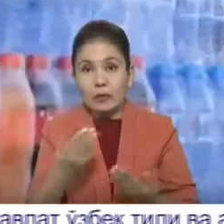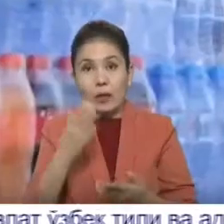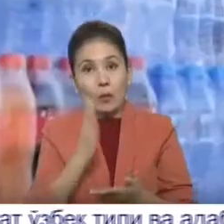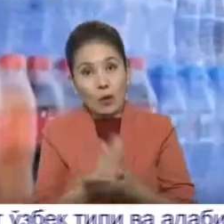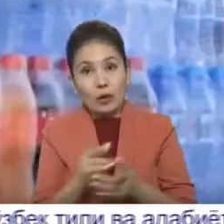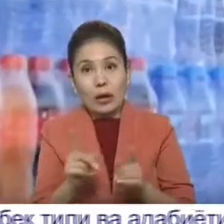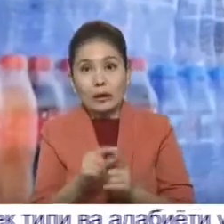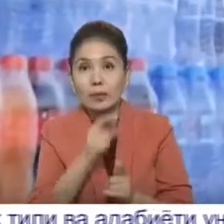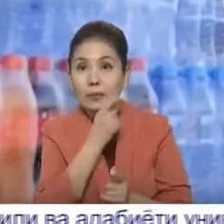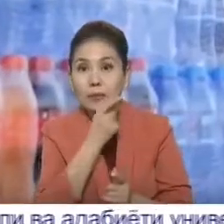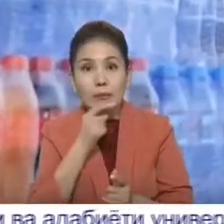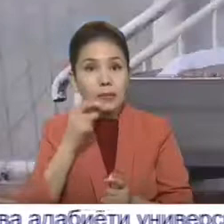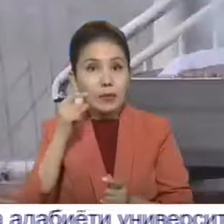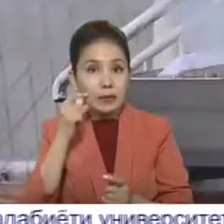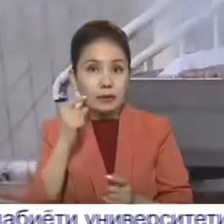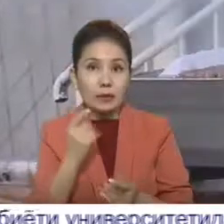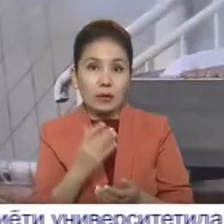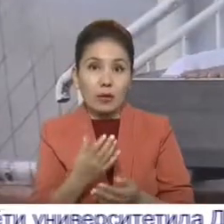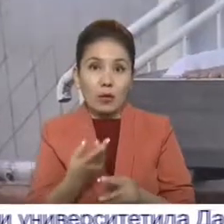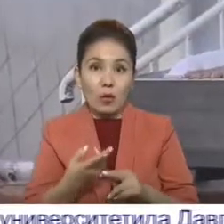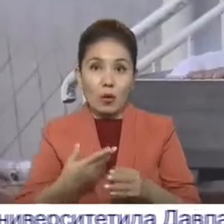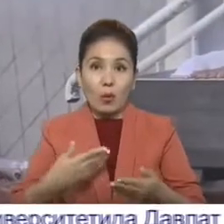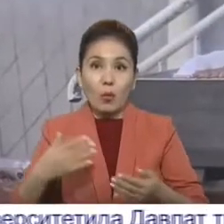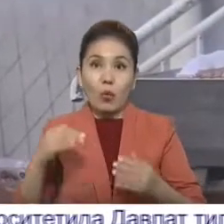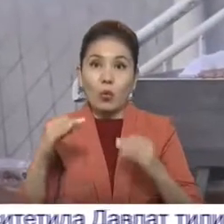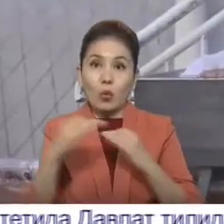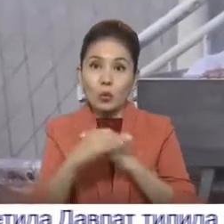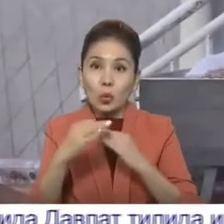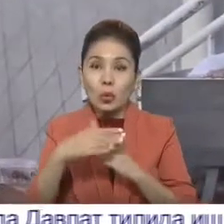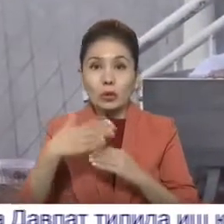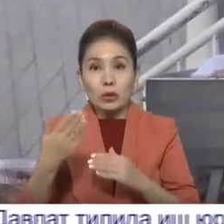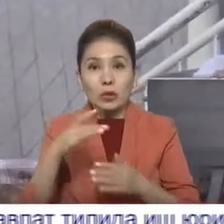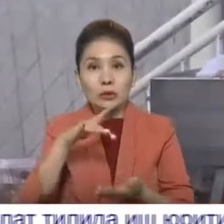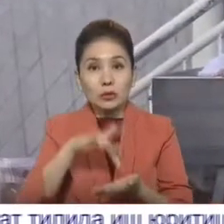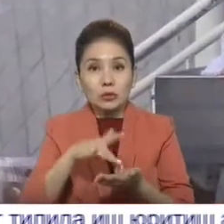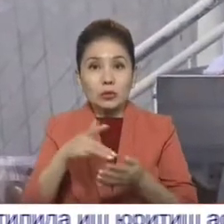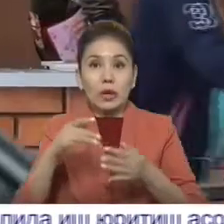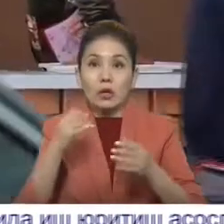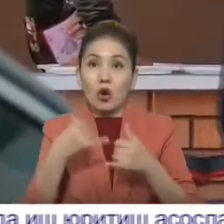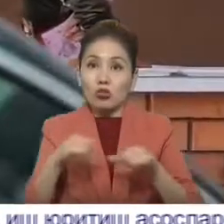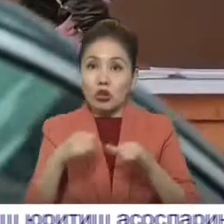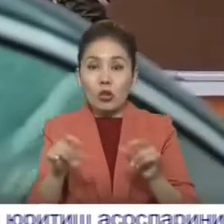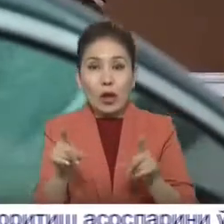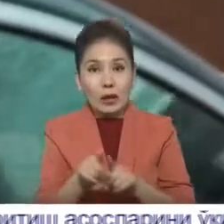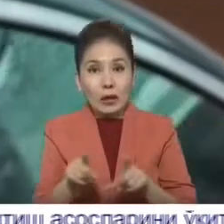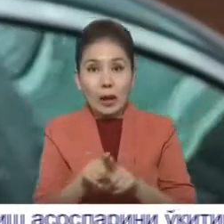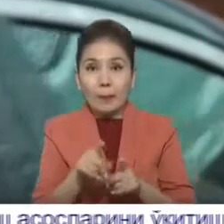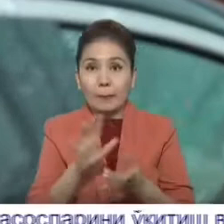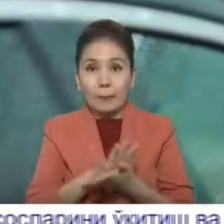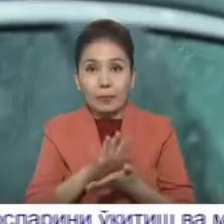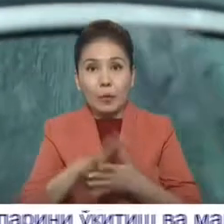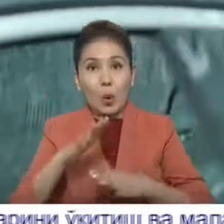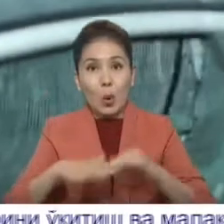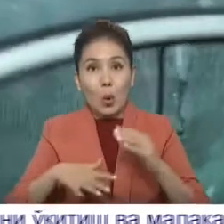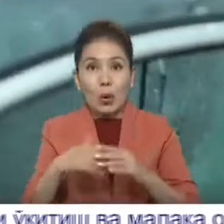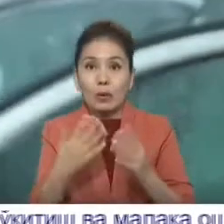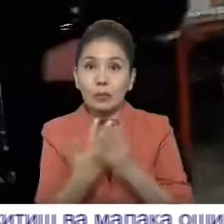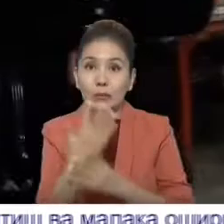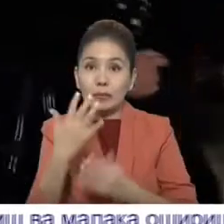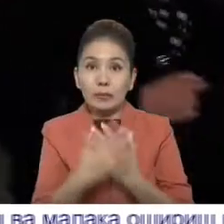ҳам иягига тушириб олган. Йўл устидаги ошхоналар ҳам талабга жавоб бермайди. Ходимлари ҳеч қандай ниқоб, қўлқопларсиз